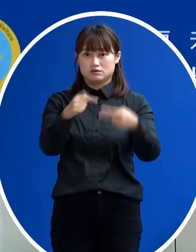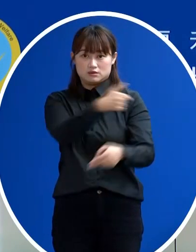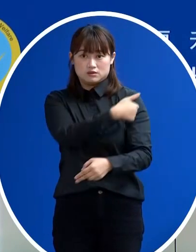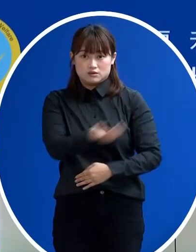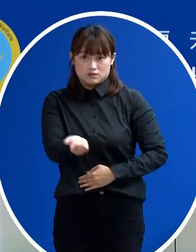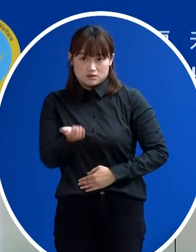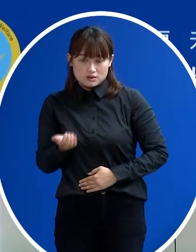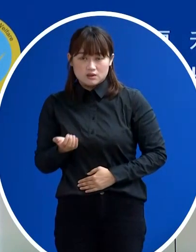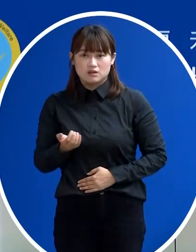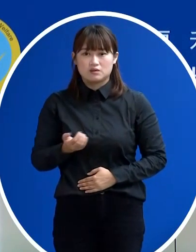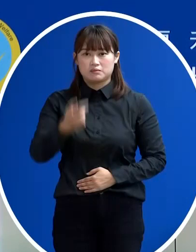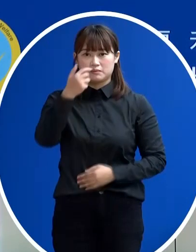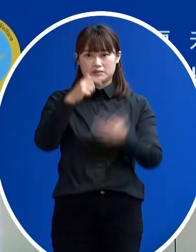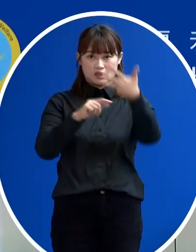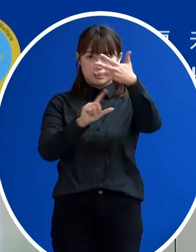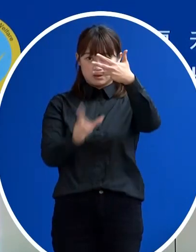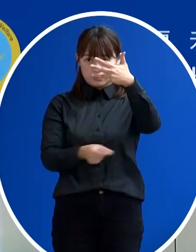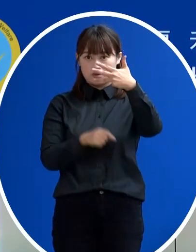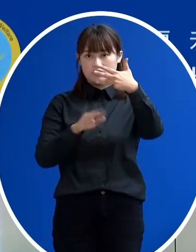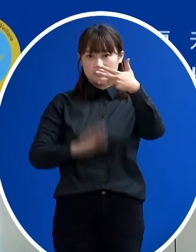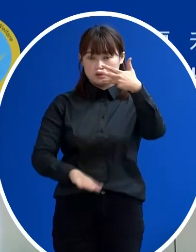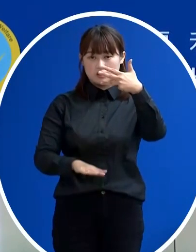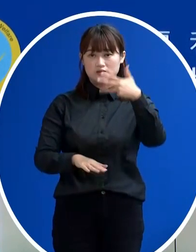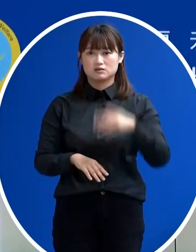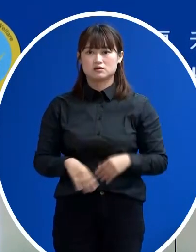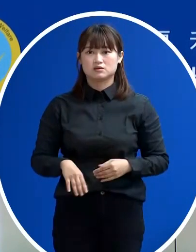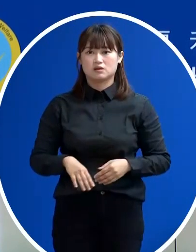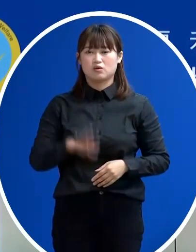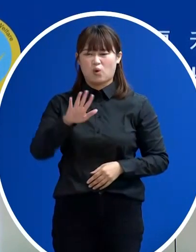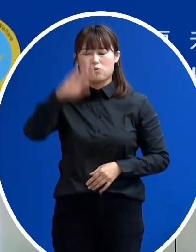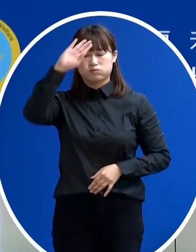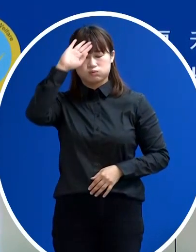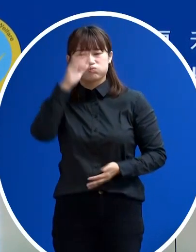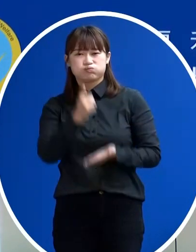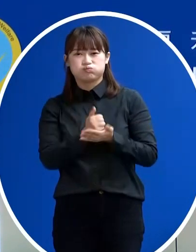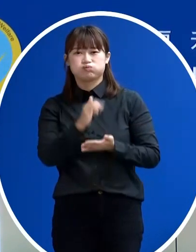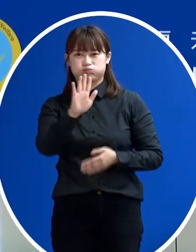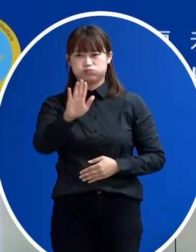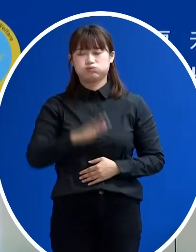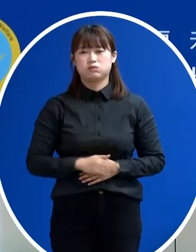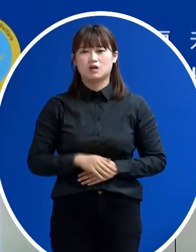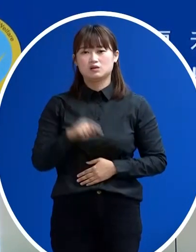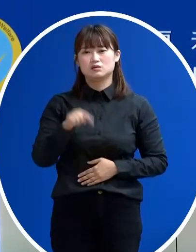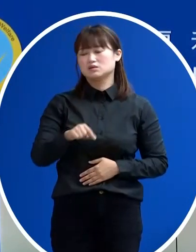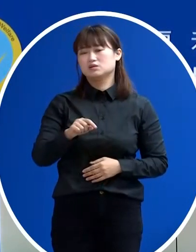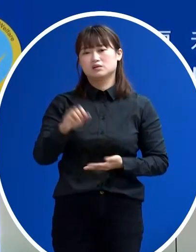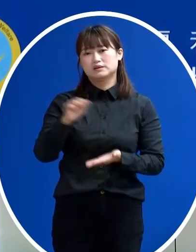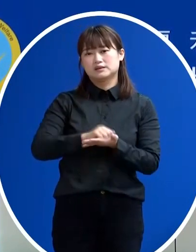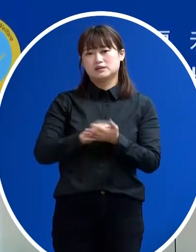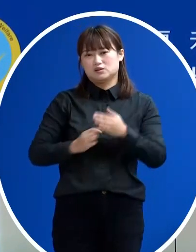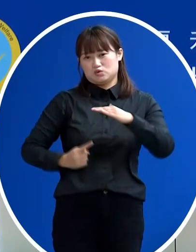前8月下旬的时候就已经先确诊过，所以这例不会计入我们的突破